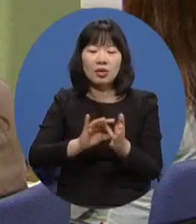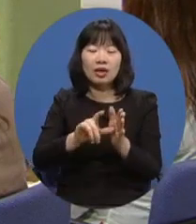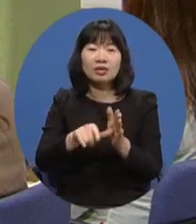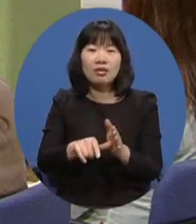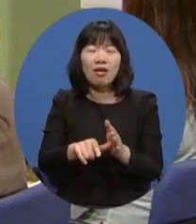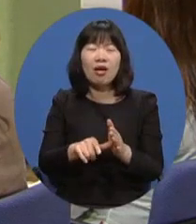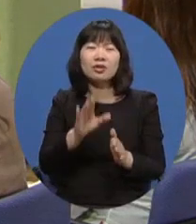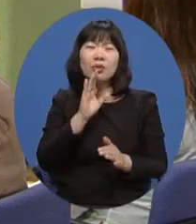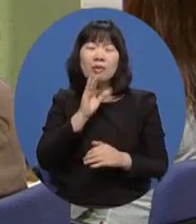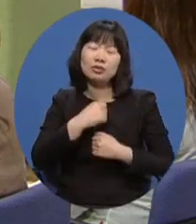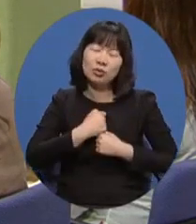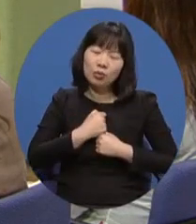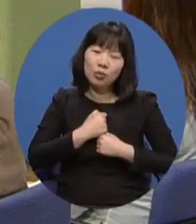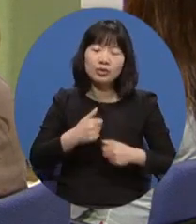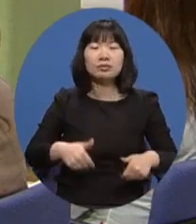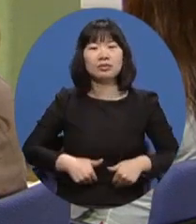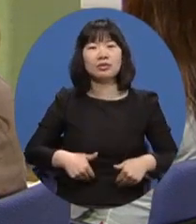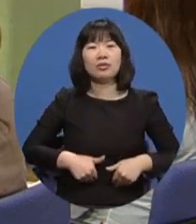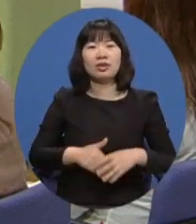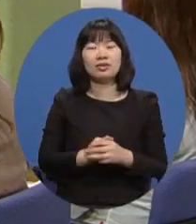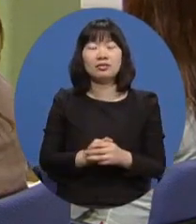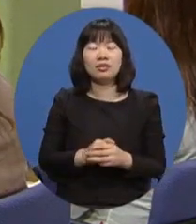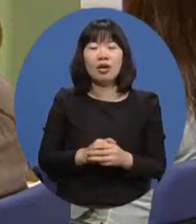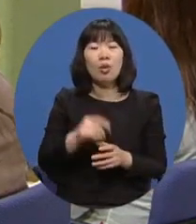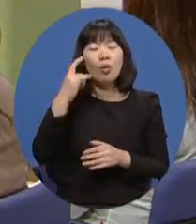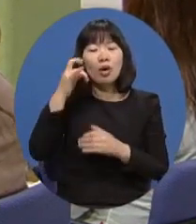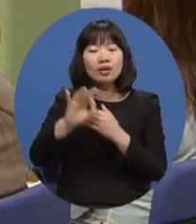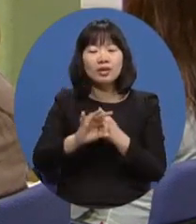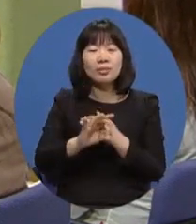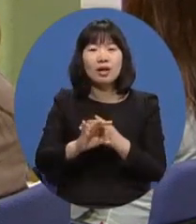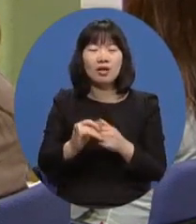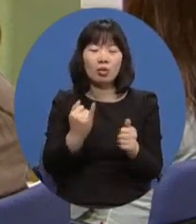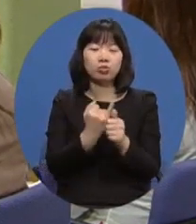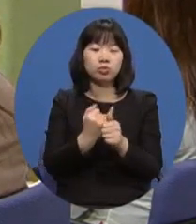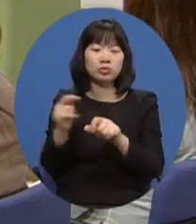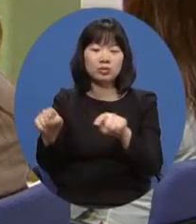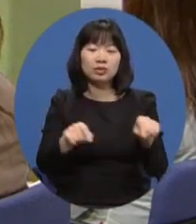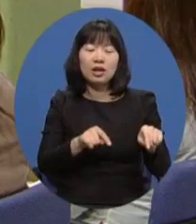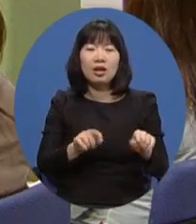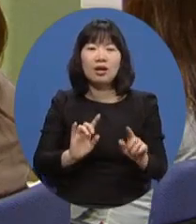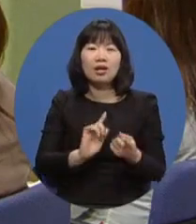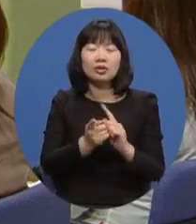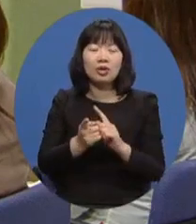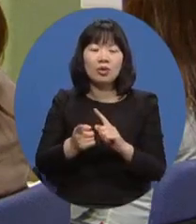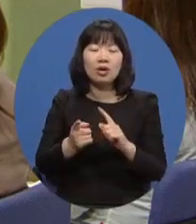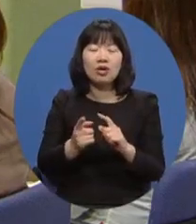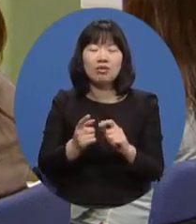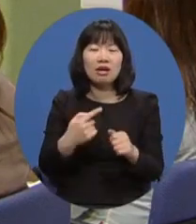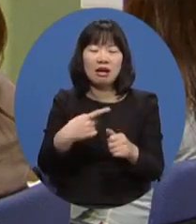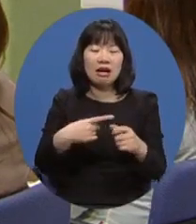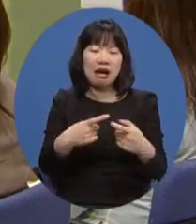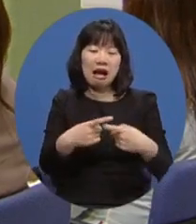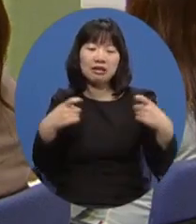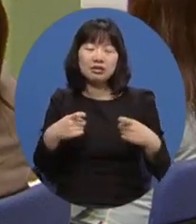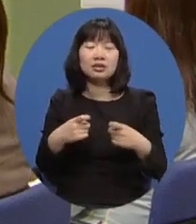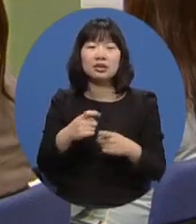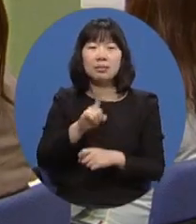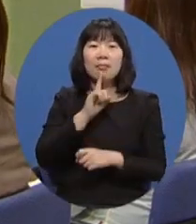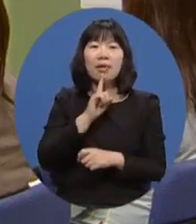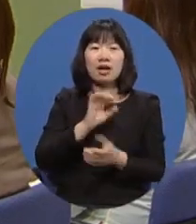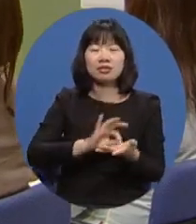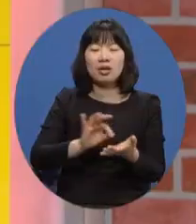때참 조심해야 돼요. 왜냐하면 부부간에도 서로 꼭 헐뜯는 사람들이 있어요. 헐뜯는